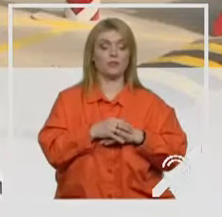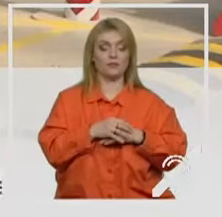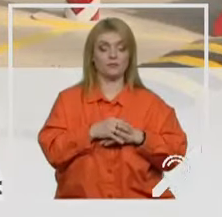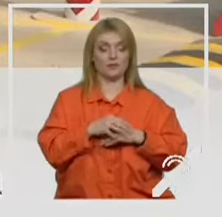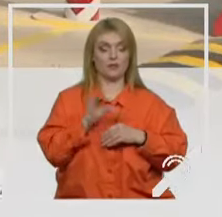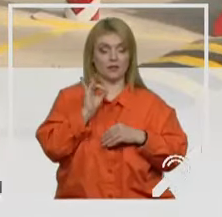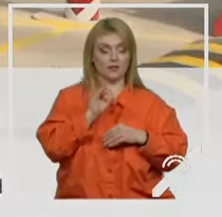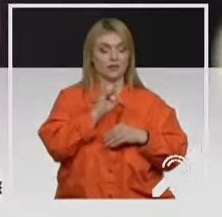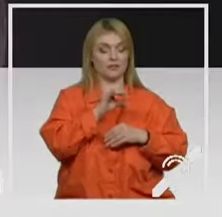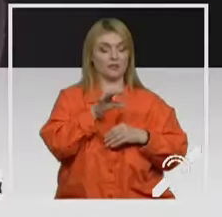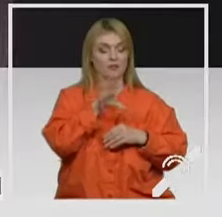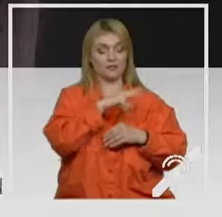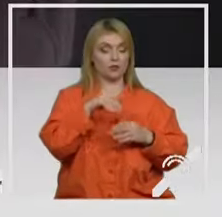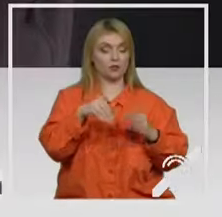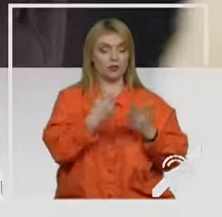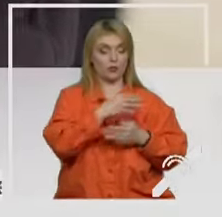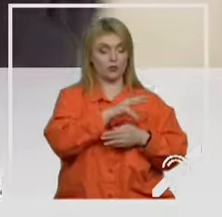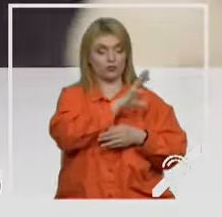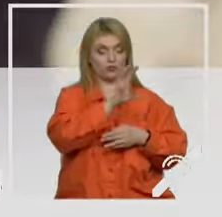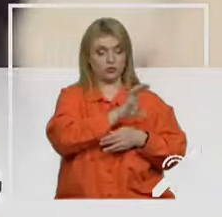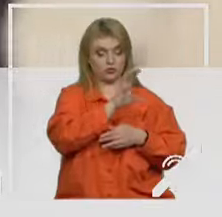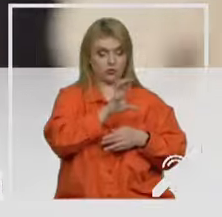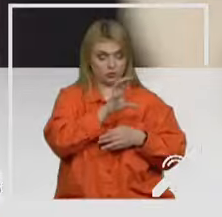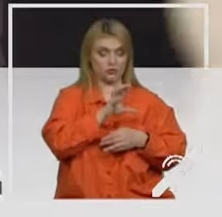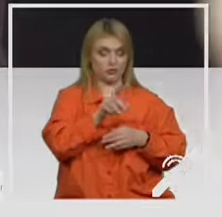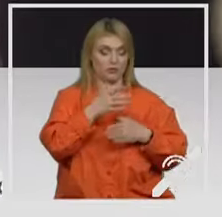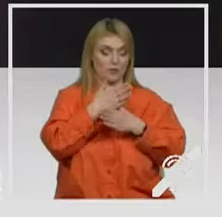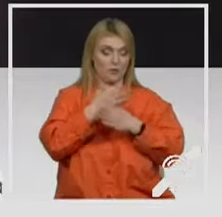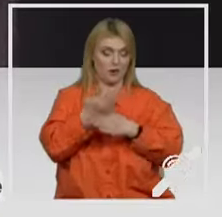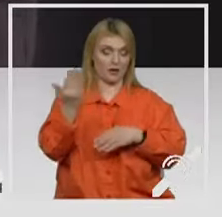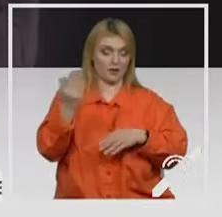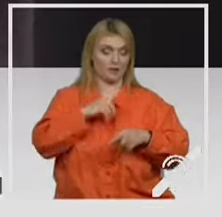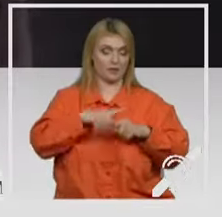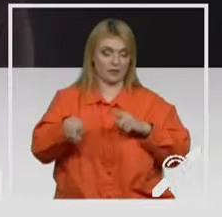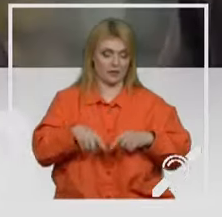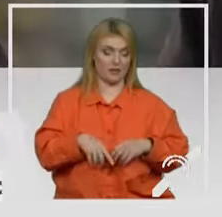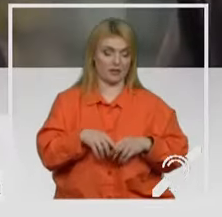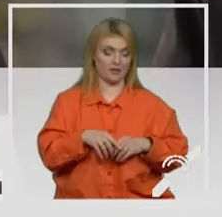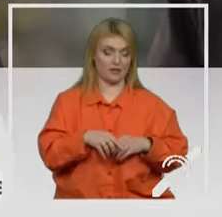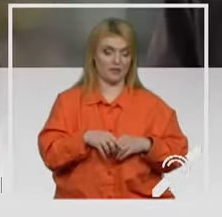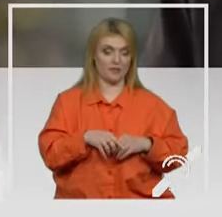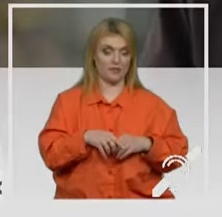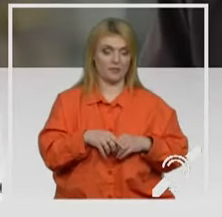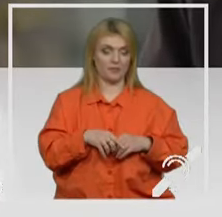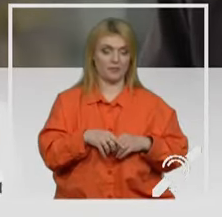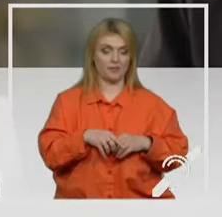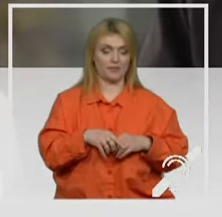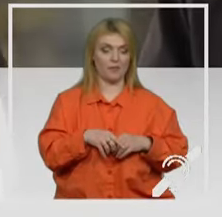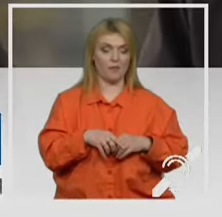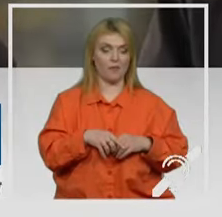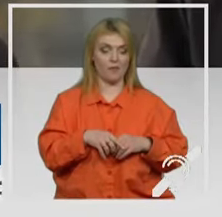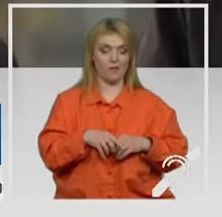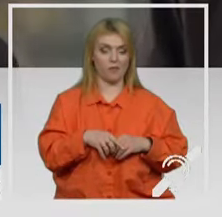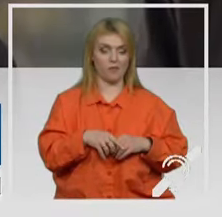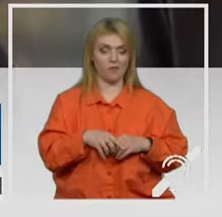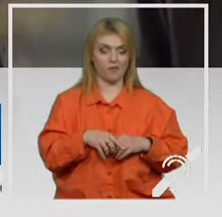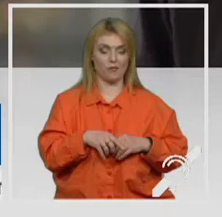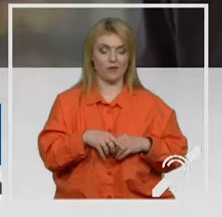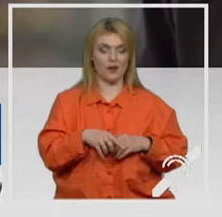de scanare X-ray a mărfurilor și mijloacelor de transport. Din postul Vamal vechi a rămas numai această clădire